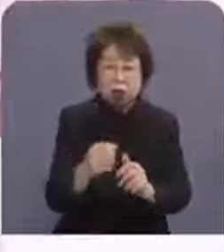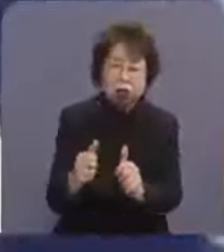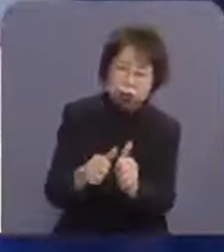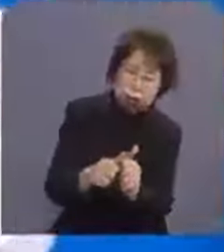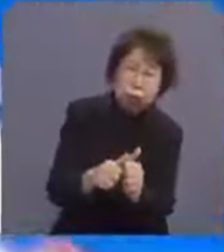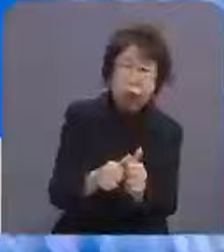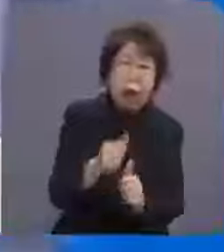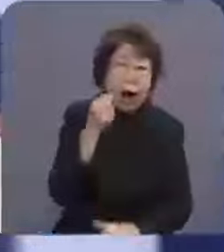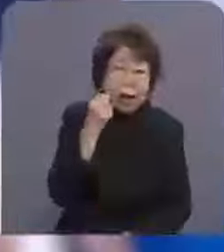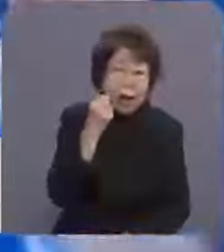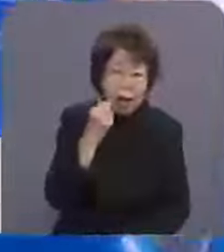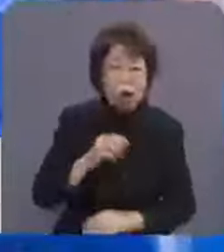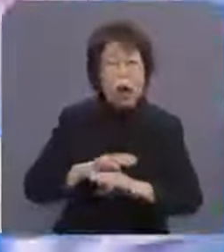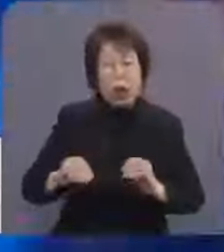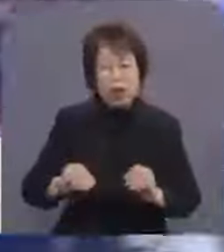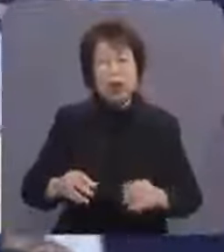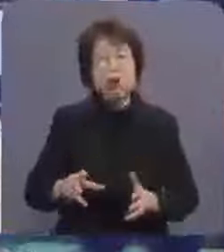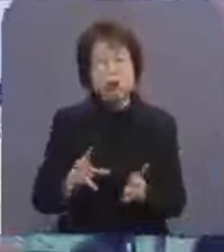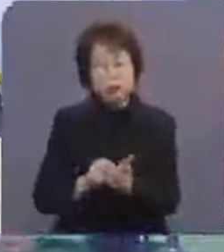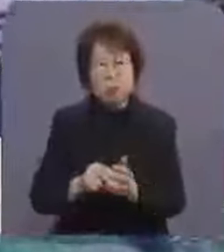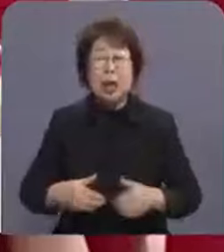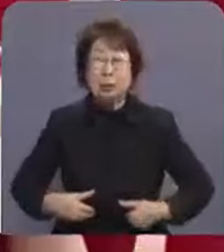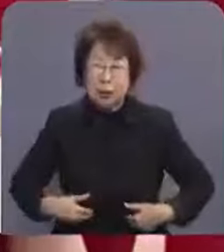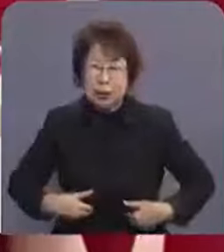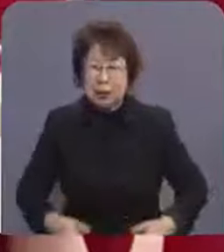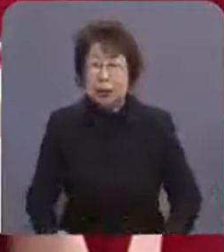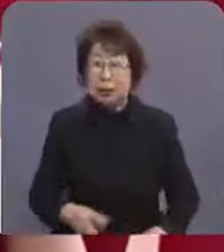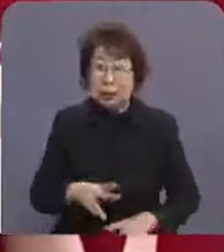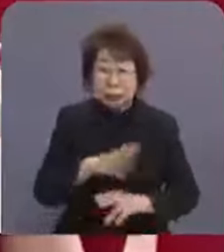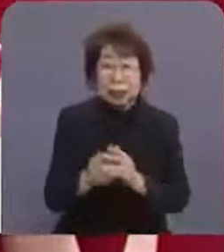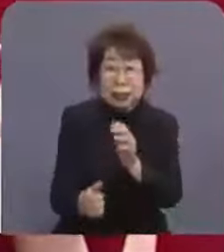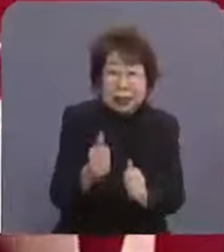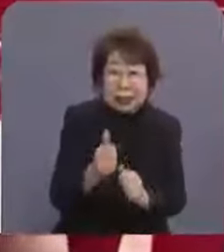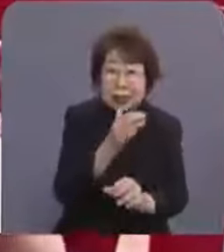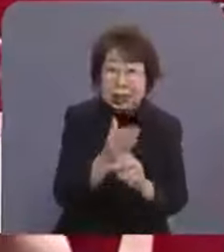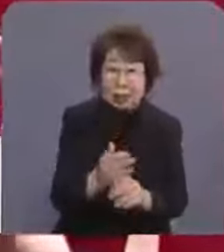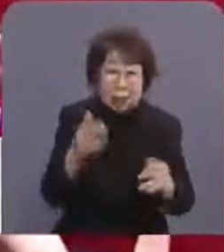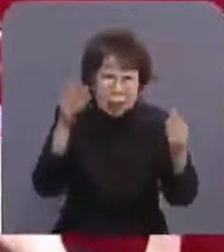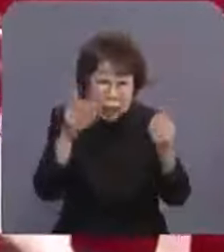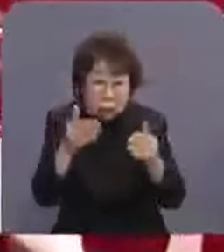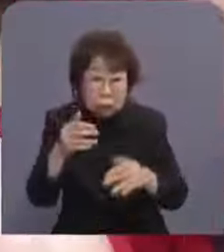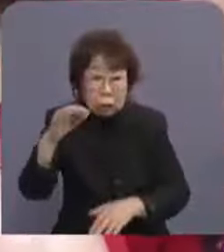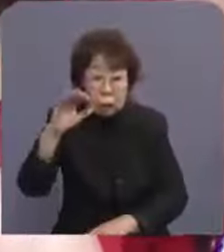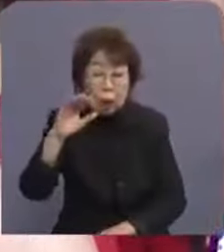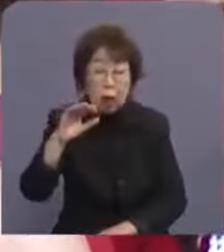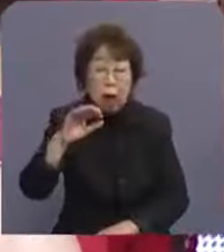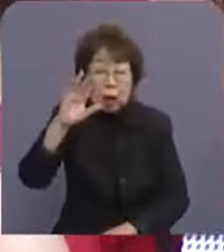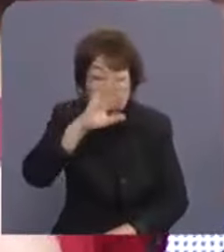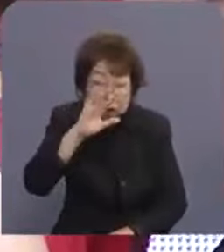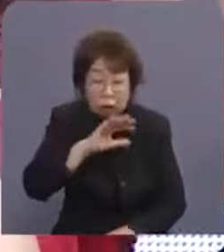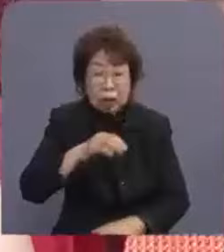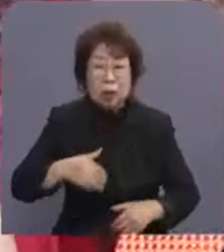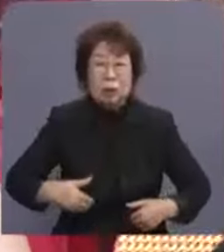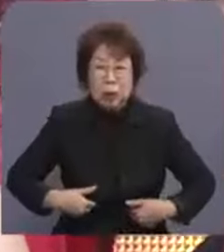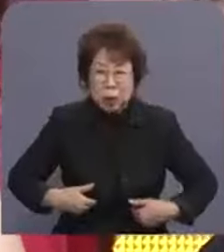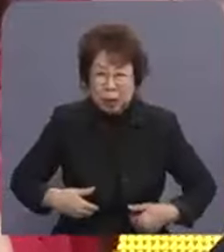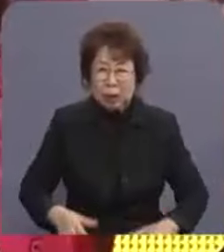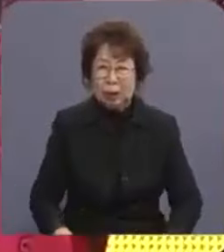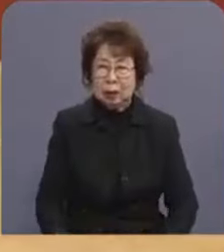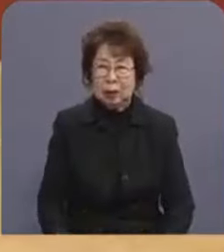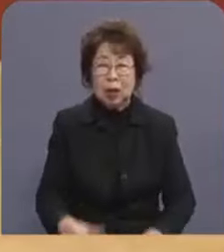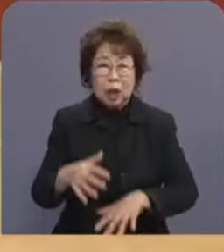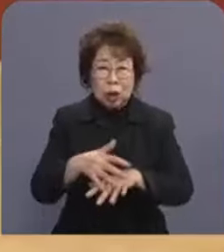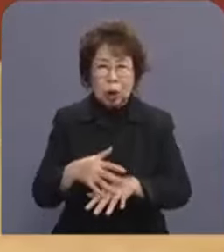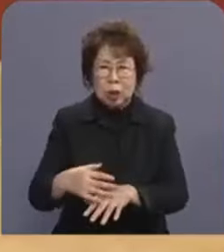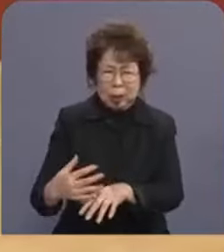높은 것은 해결해야 할 숙제입니다. 아직 시즌 초반인 만큼 집중력 저하로 이어질 수 있기 때문입니다. 조직력을